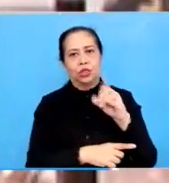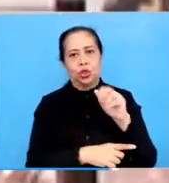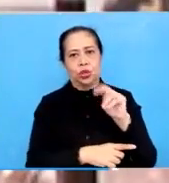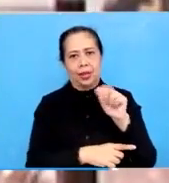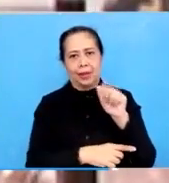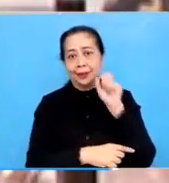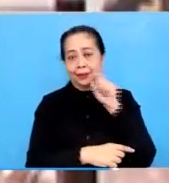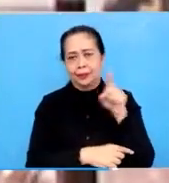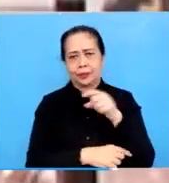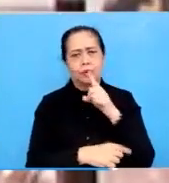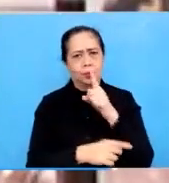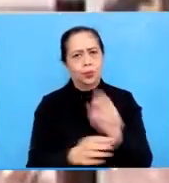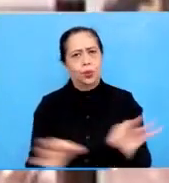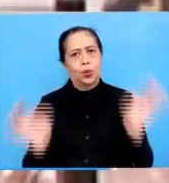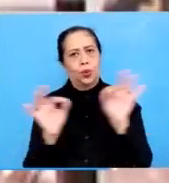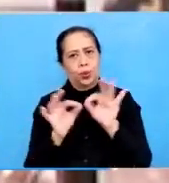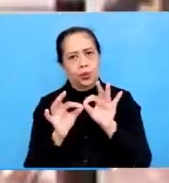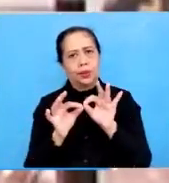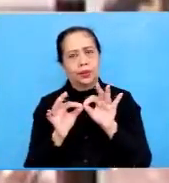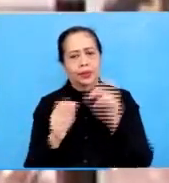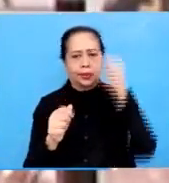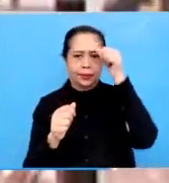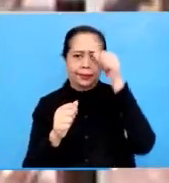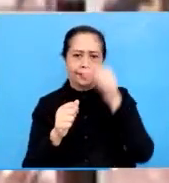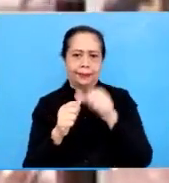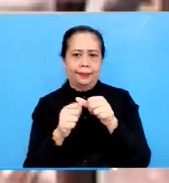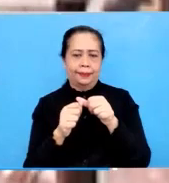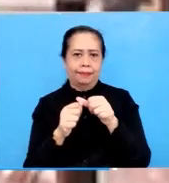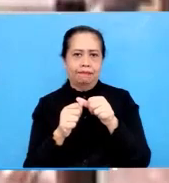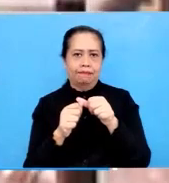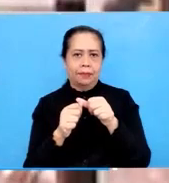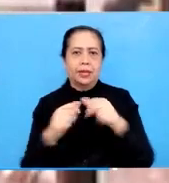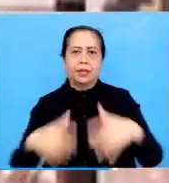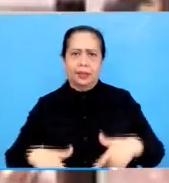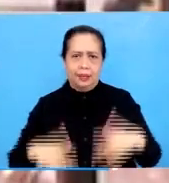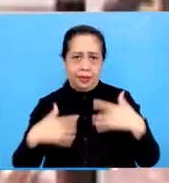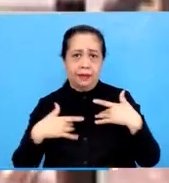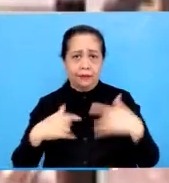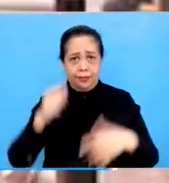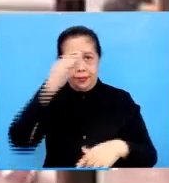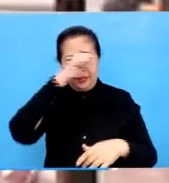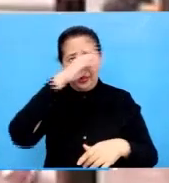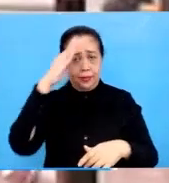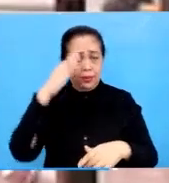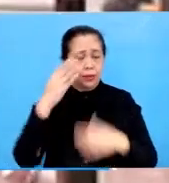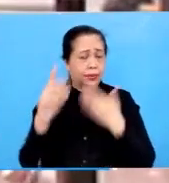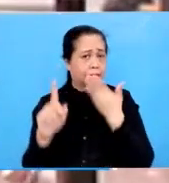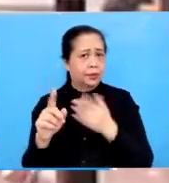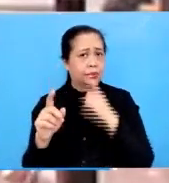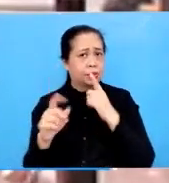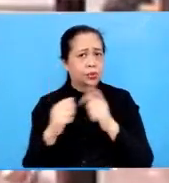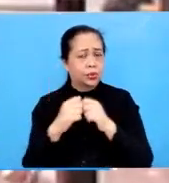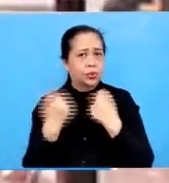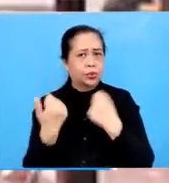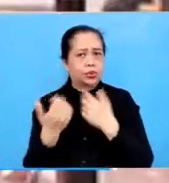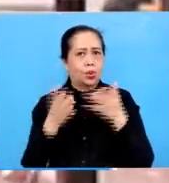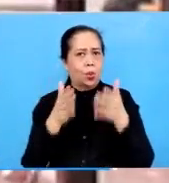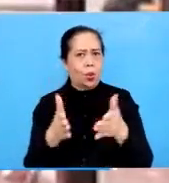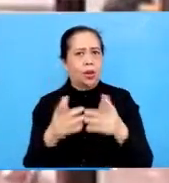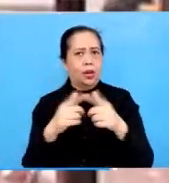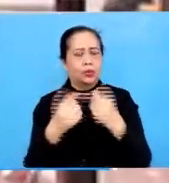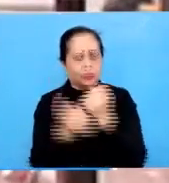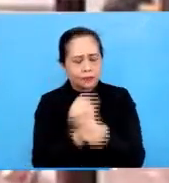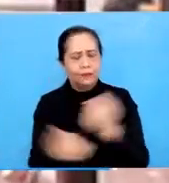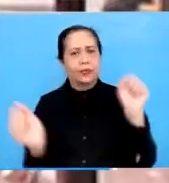niya na mahalagang alalahanin natin yung buhay ni Bonifacio dahil isa siya sa mga naging susi para makalaya